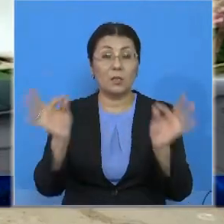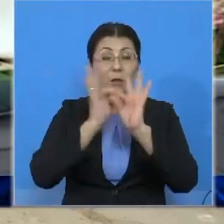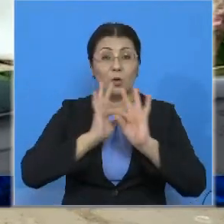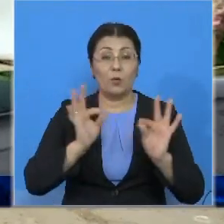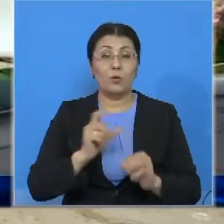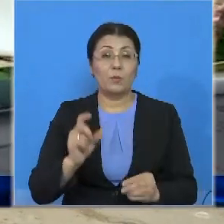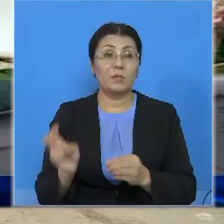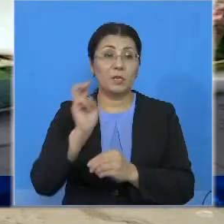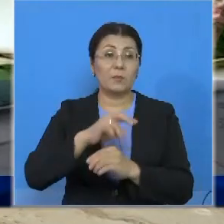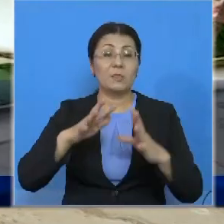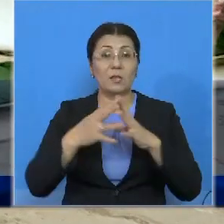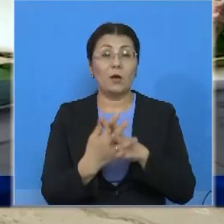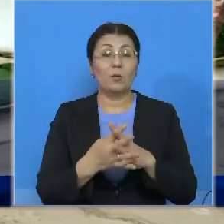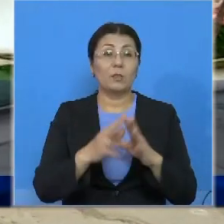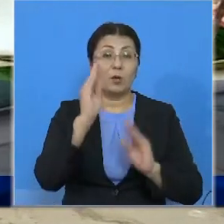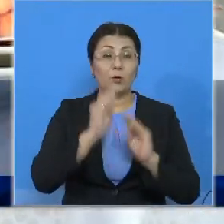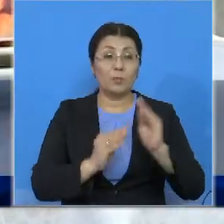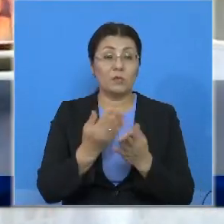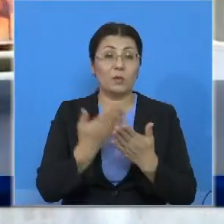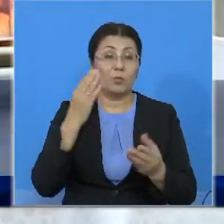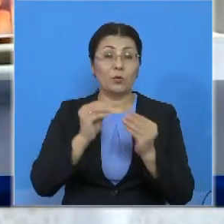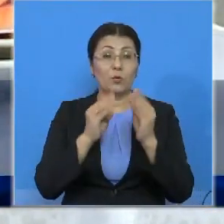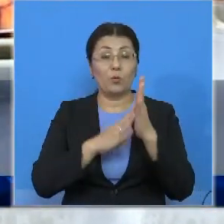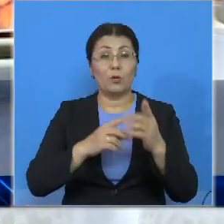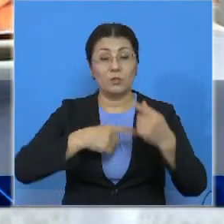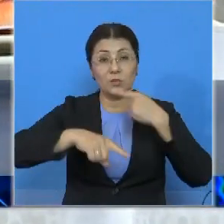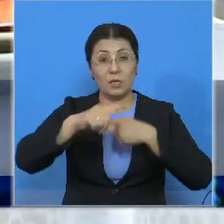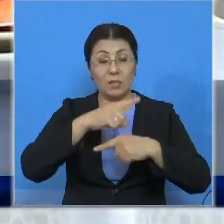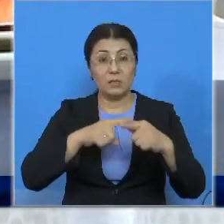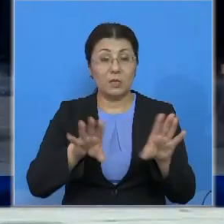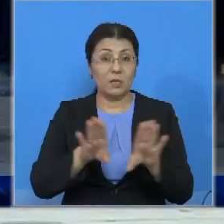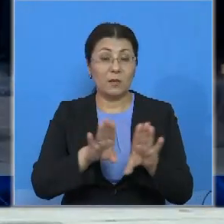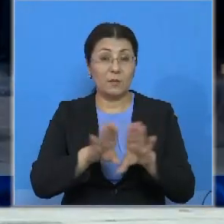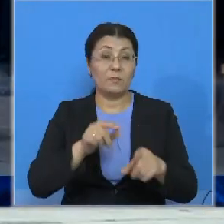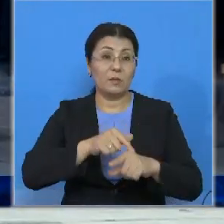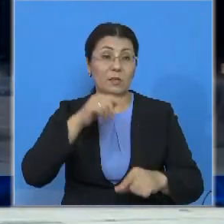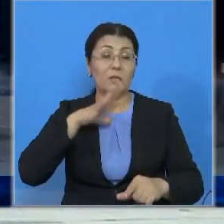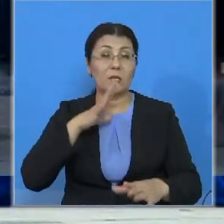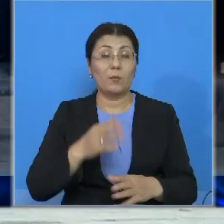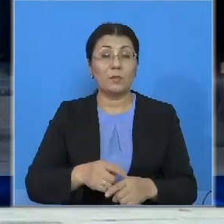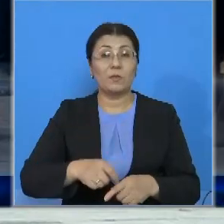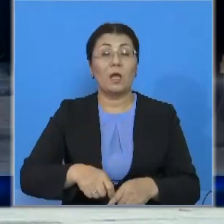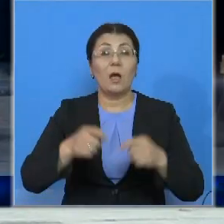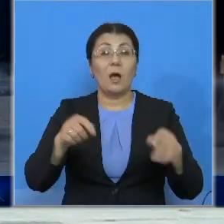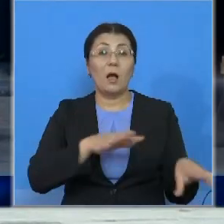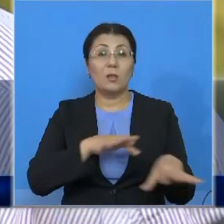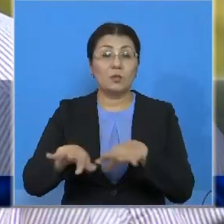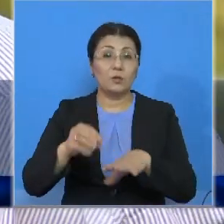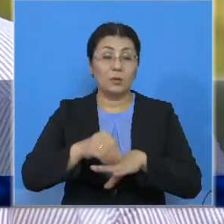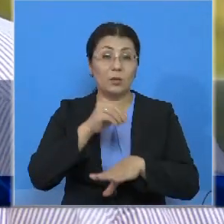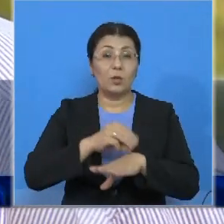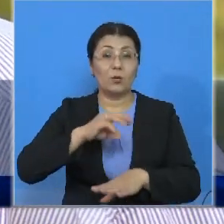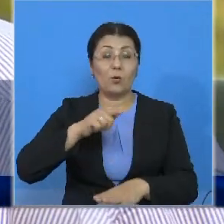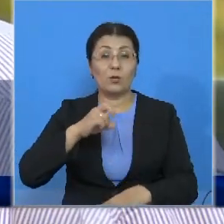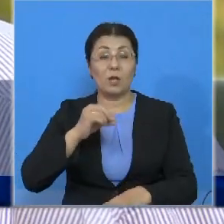келді. Этноауылдағы көрініс көпшілікке сонау 19-шы ғасырға сапар шеккенде әсер етті. Мерекелік шараның салтанатты ашылуында облыс әкімі Ералы